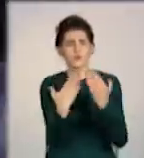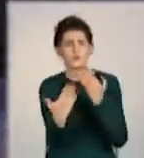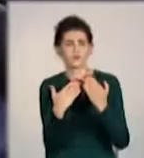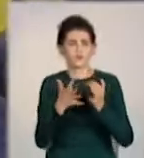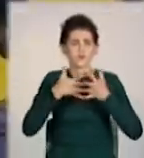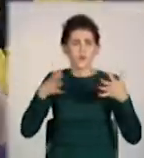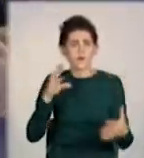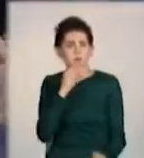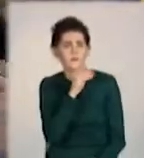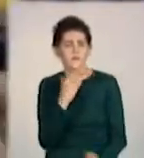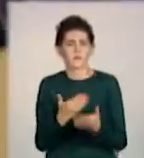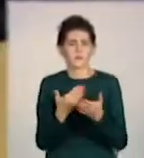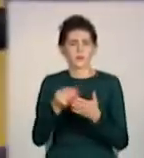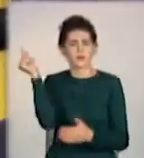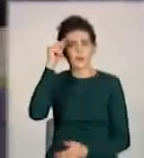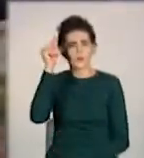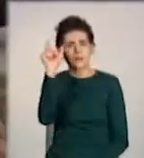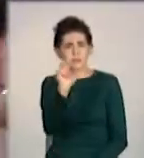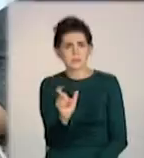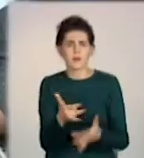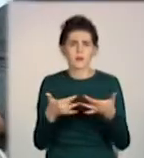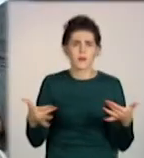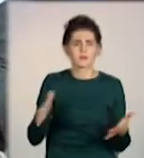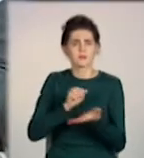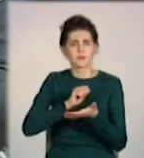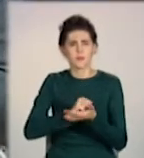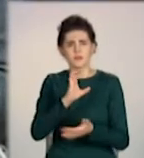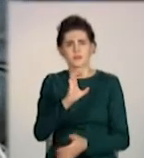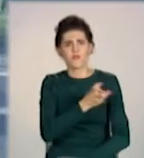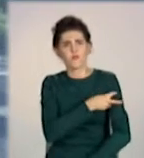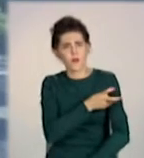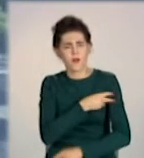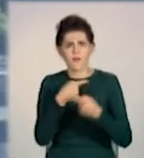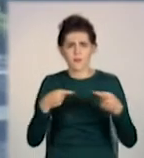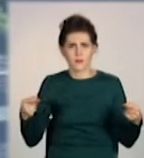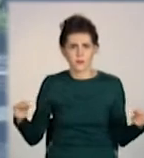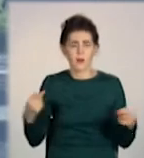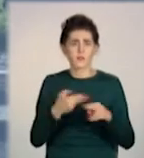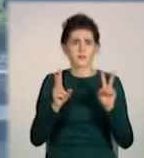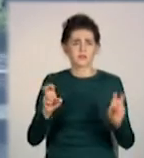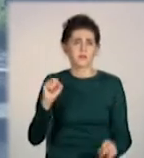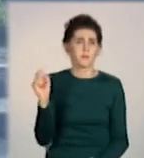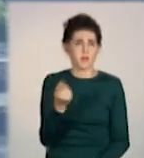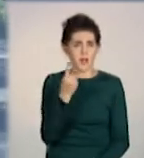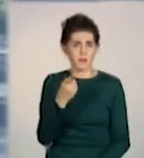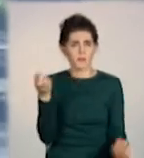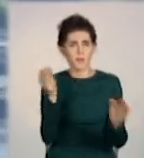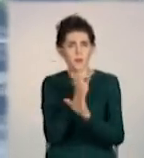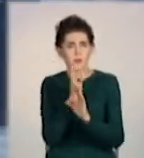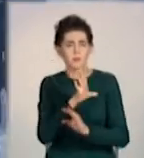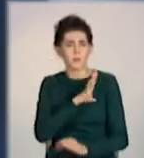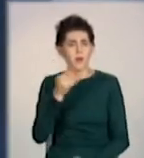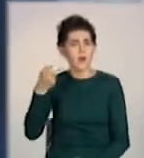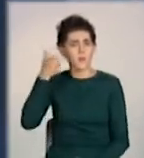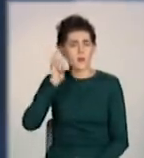учить стишки. Даем рекомендации, чтобы занимались с логопедом или с дефектологом. Це перша прогулянка Даміра після